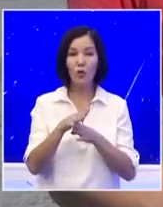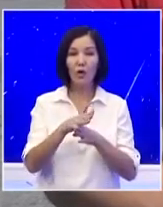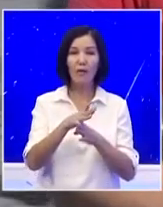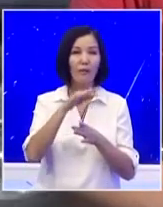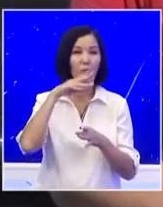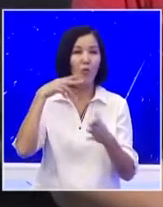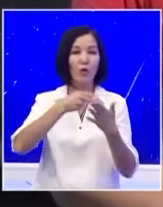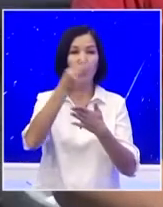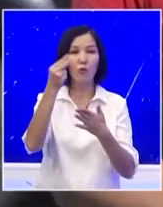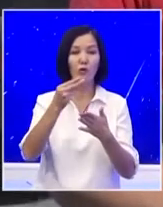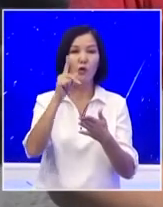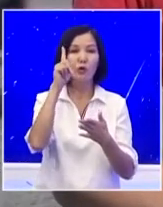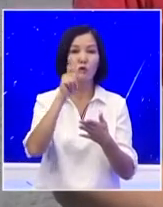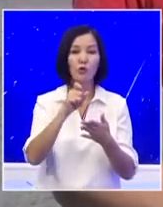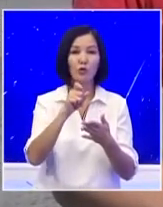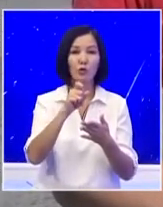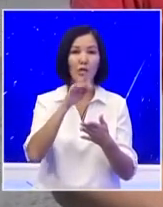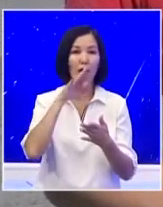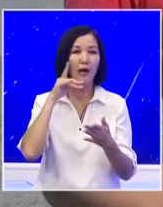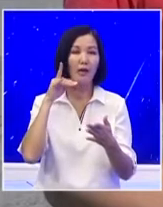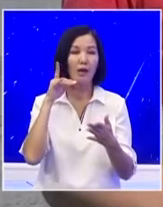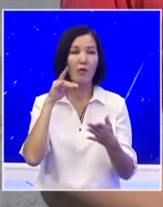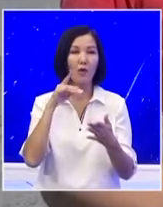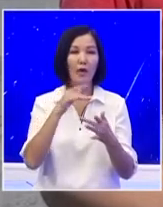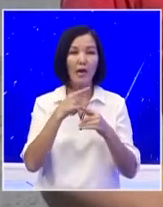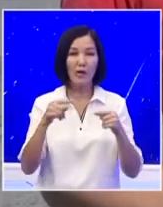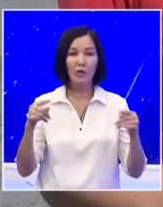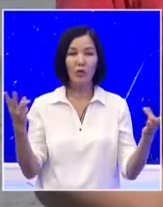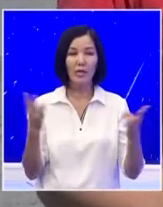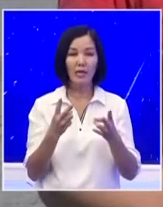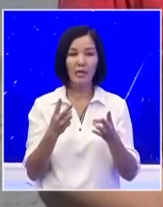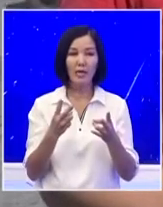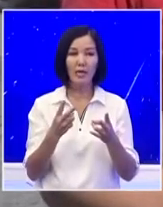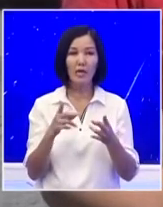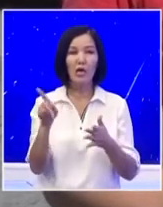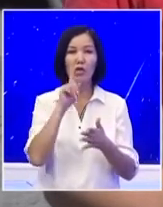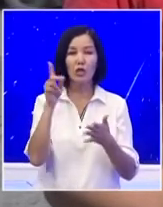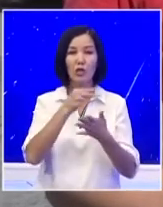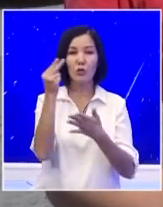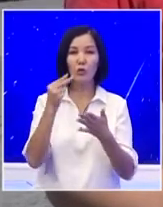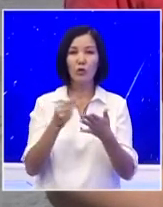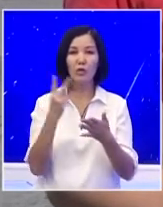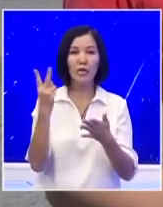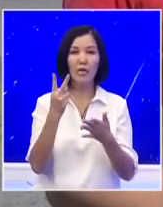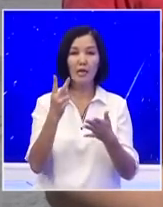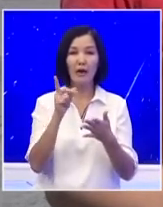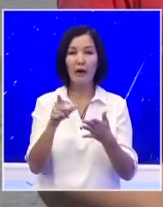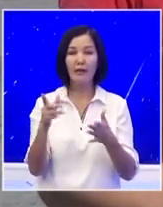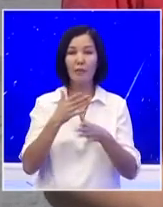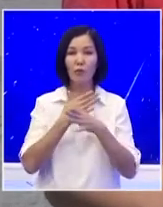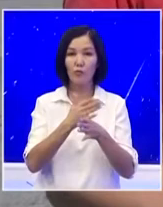бояуына 100 құтыдан астам бояу жұмсалады. Жалпы бұл мурал жас суретшінің қос көмекшісімен бірлесіп жасап